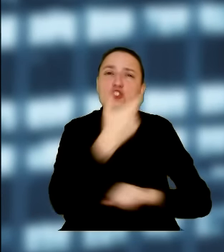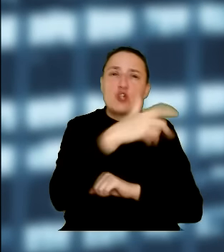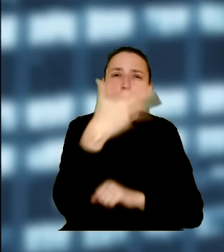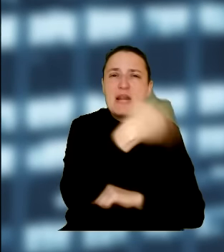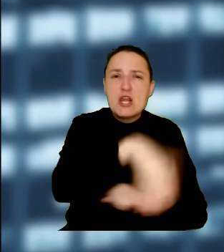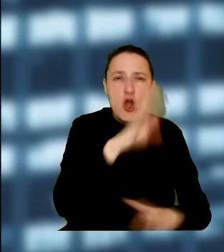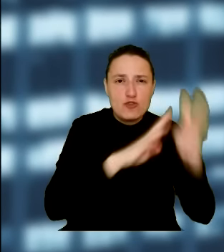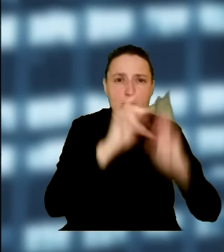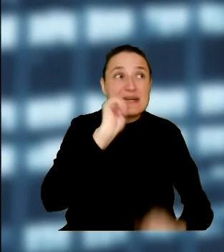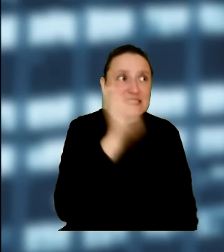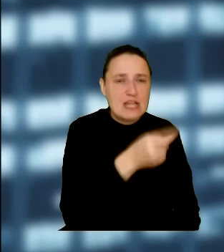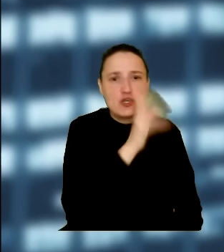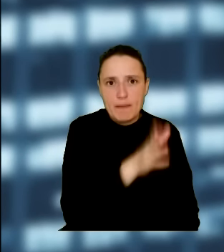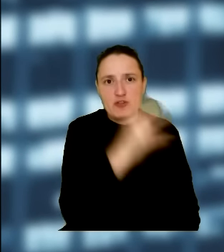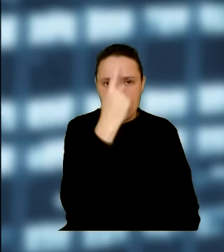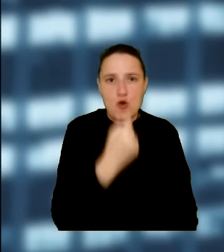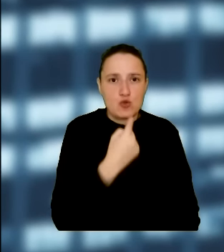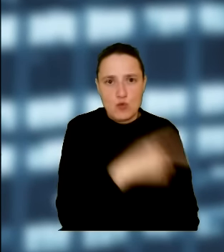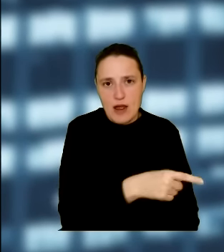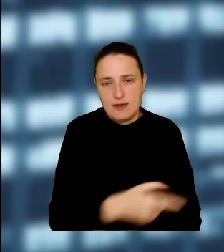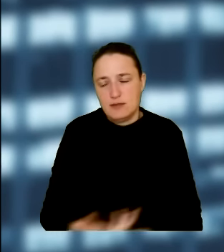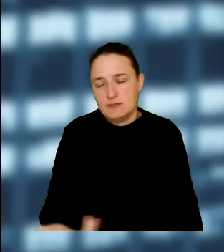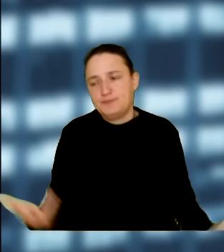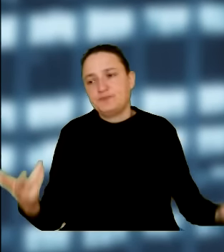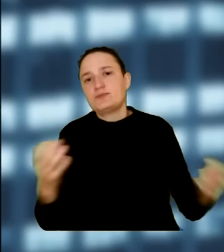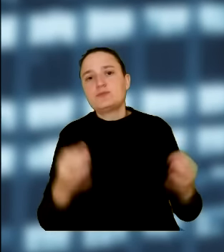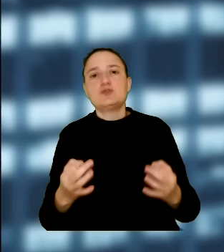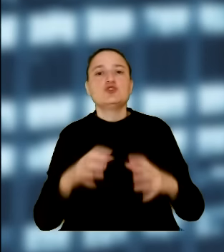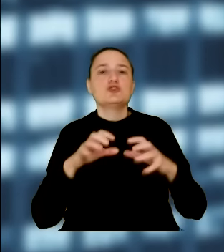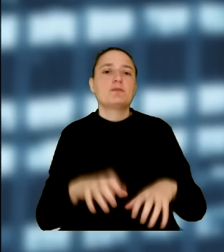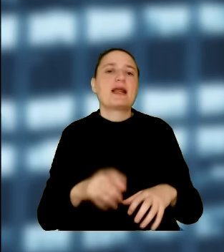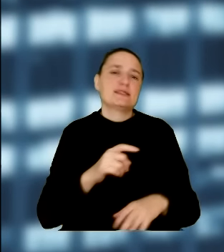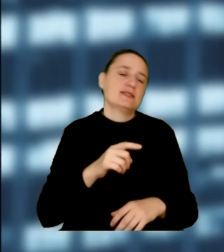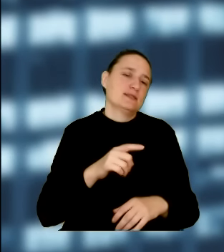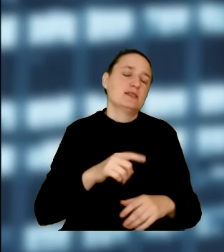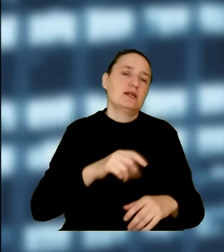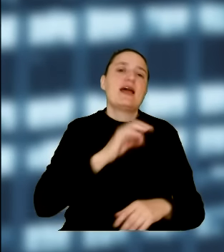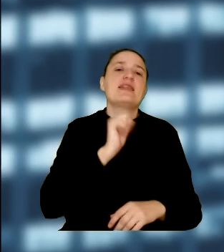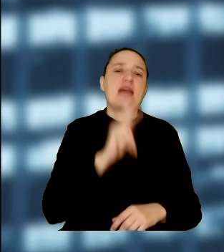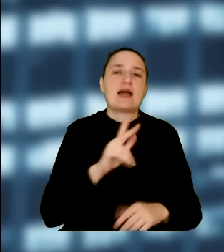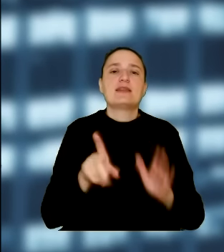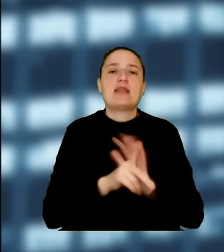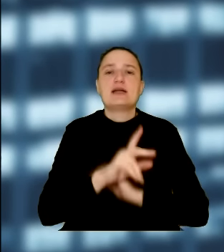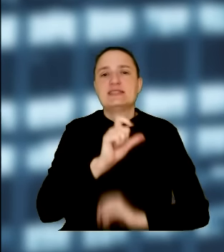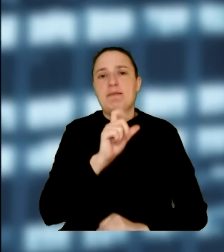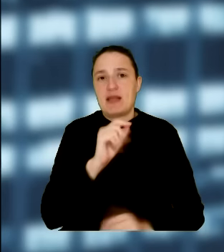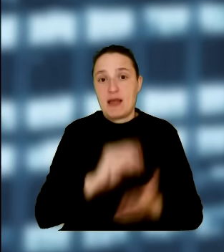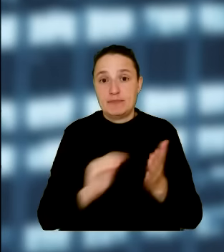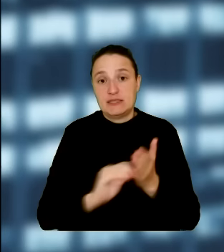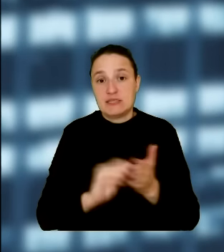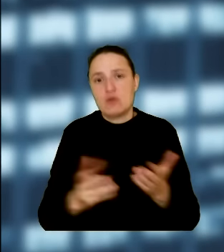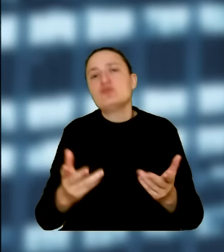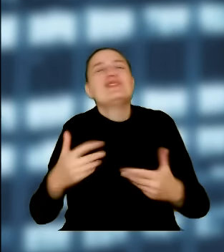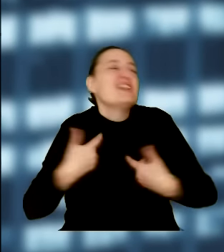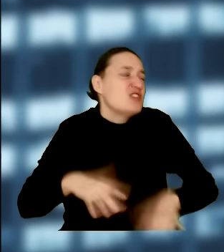pasażerów. Tak napisał dzisiaj prezes stowarzyszenia Tak dla CPK Maciej Wilk. No, nie